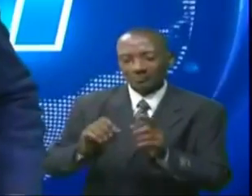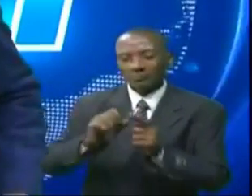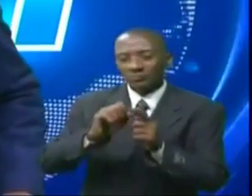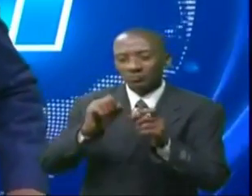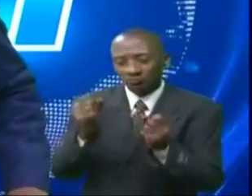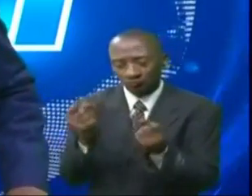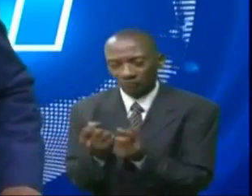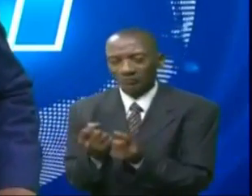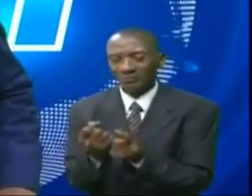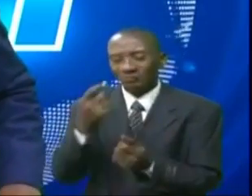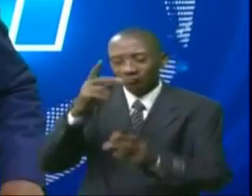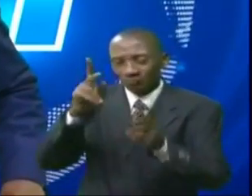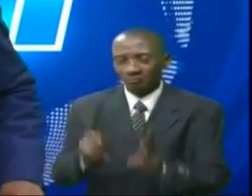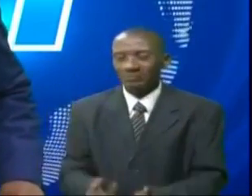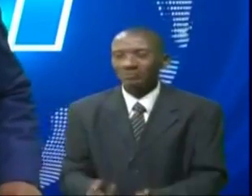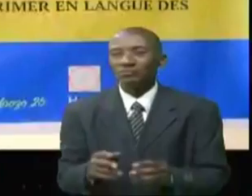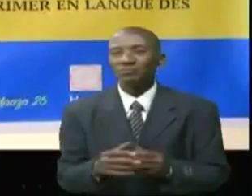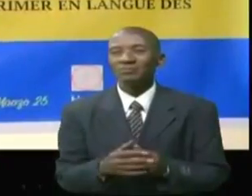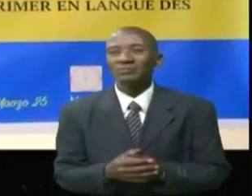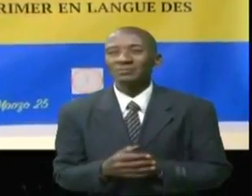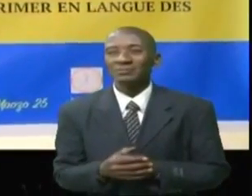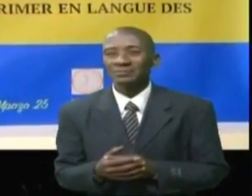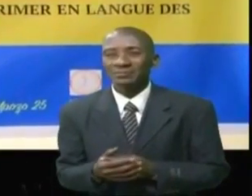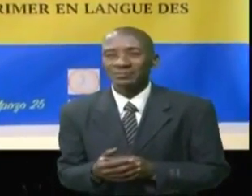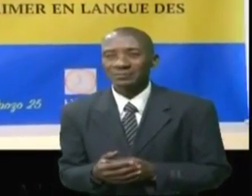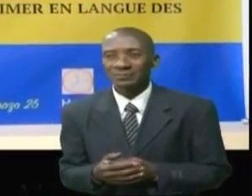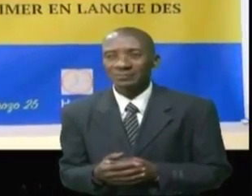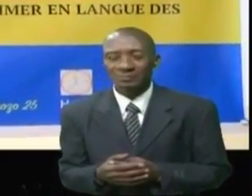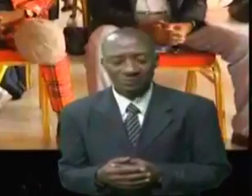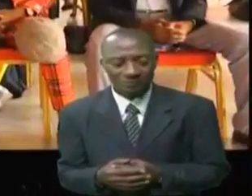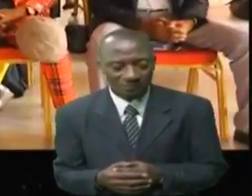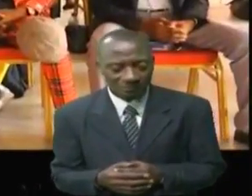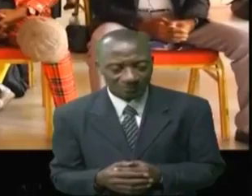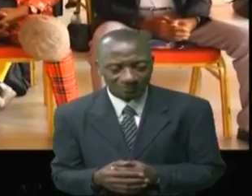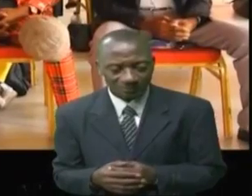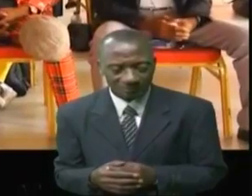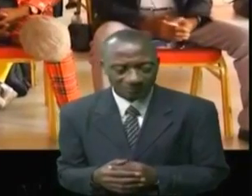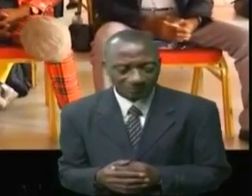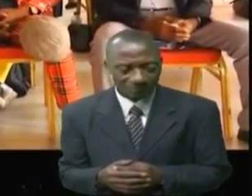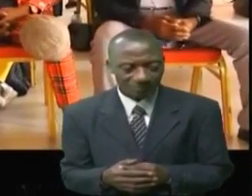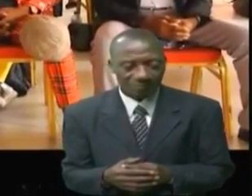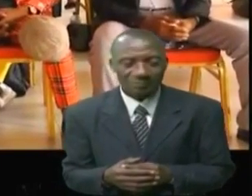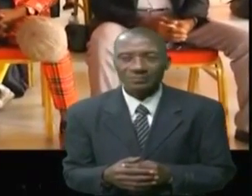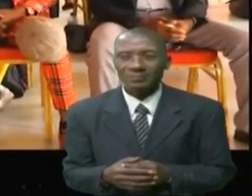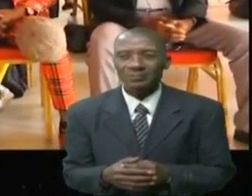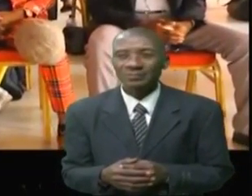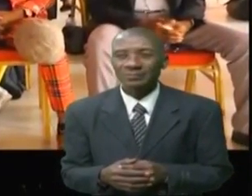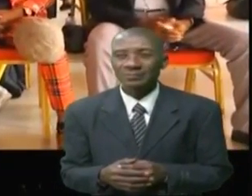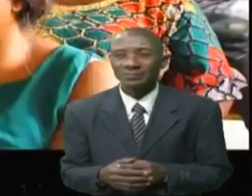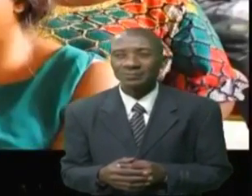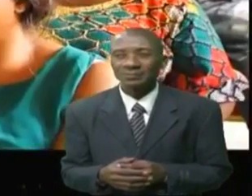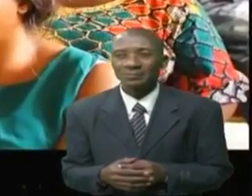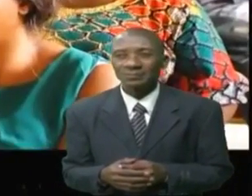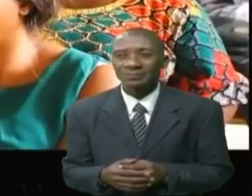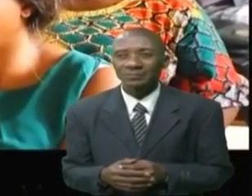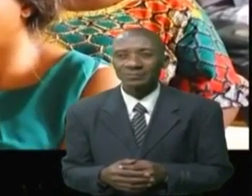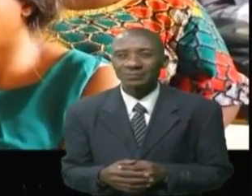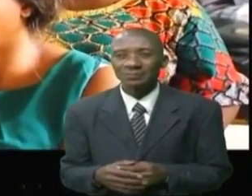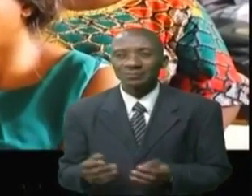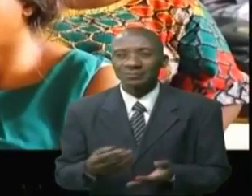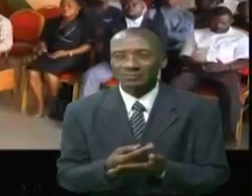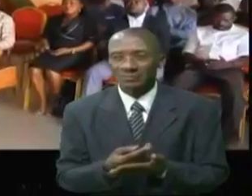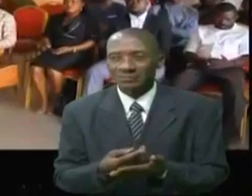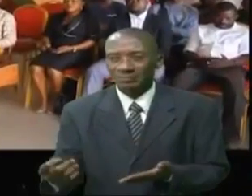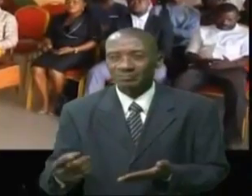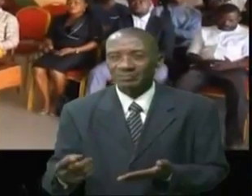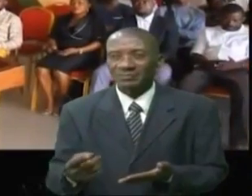Diane Balakambombo. Cette semaine internationale des sourds se célèbre chaque quatrième semaine du mois